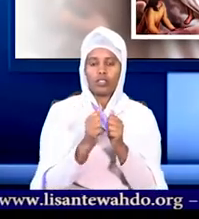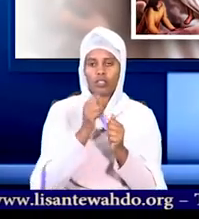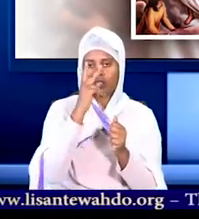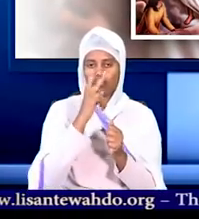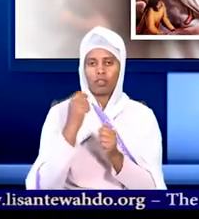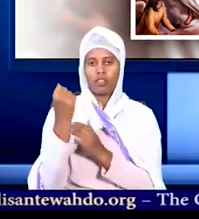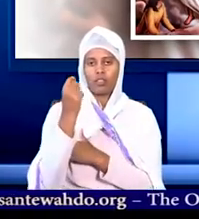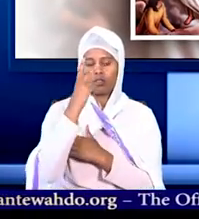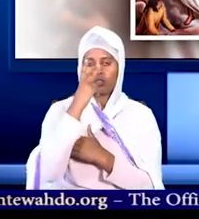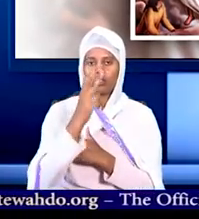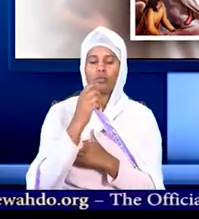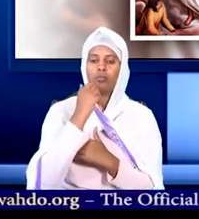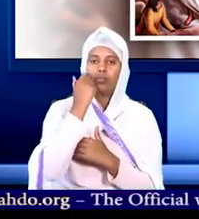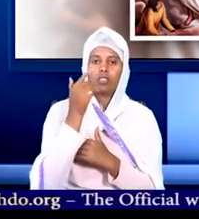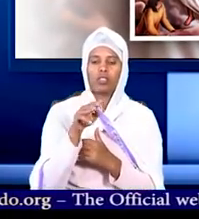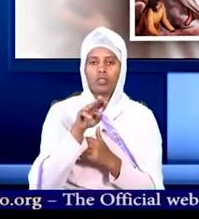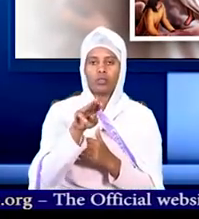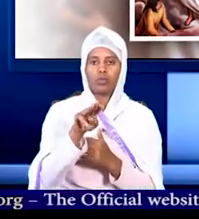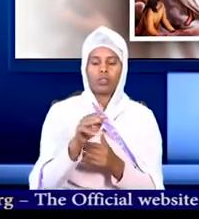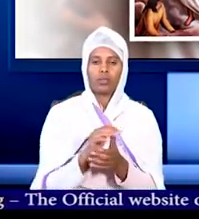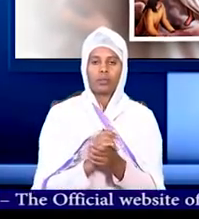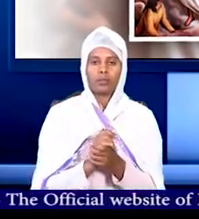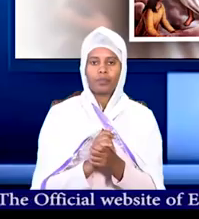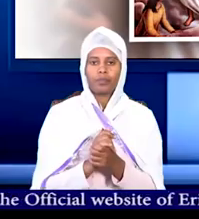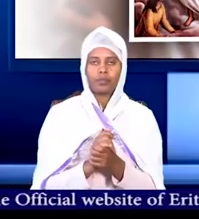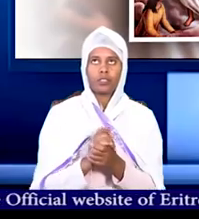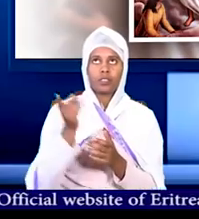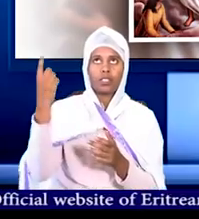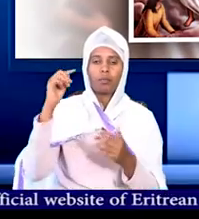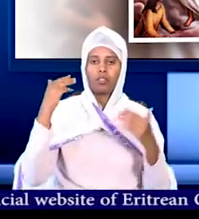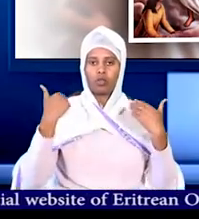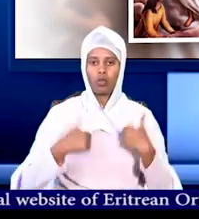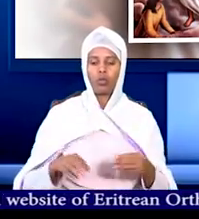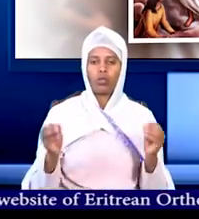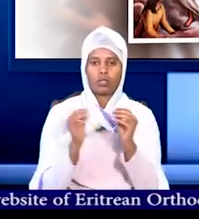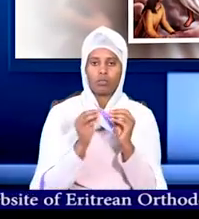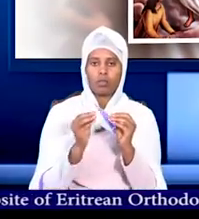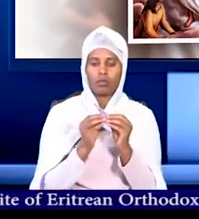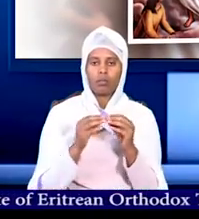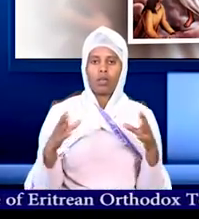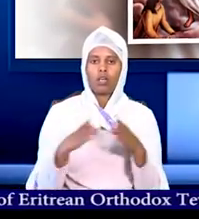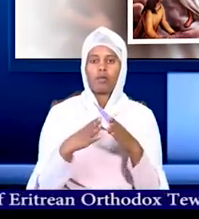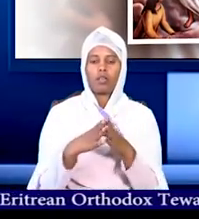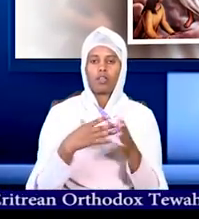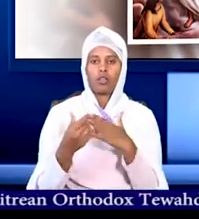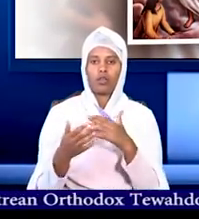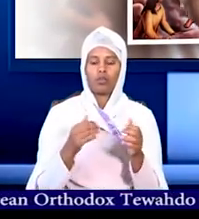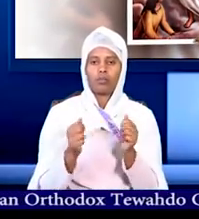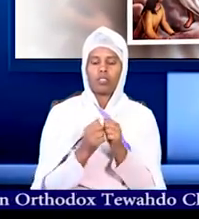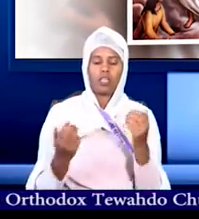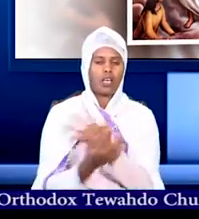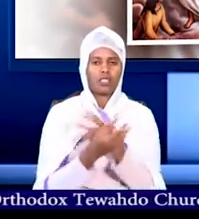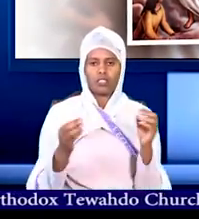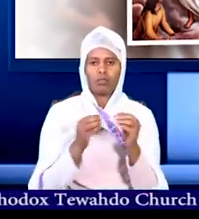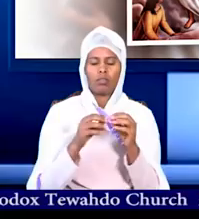منقست ريئم قفتي قرما حيل ريئم بألة ثاني نخباتلو وديت كغبرو